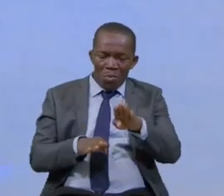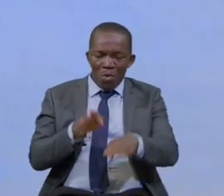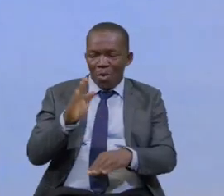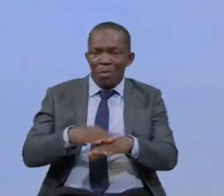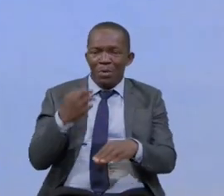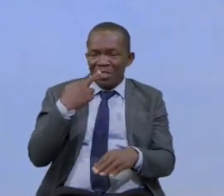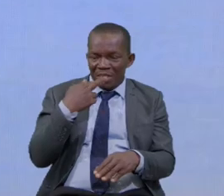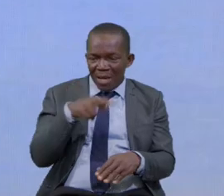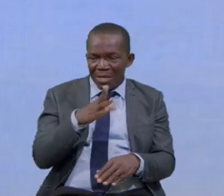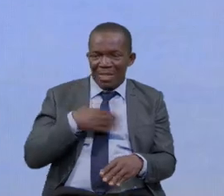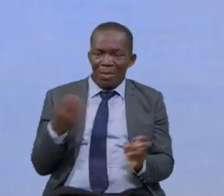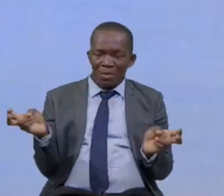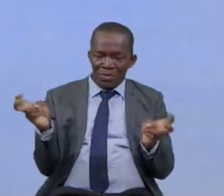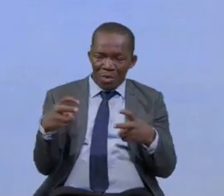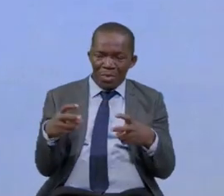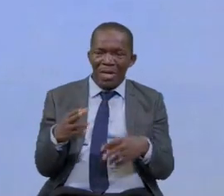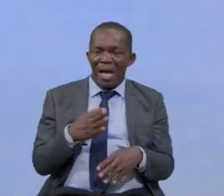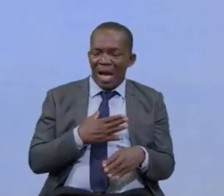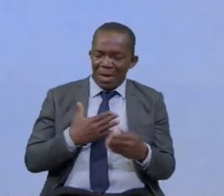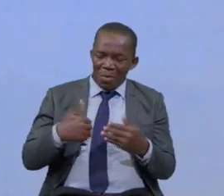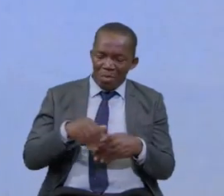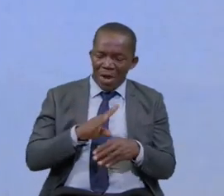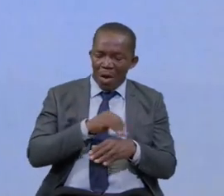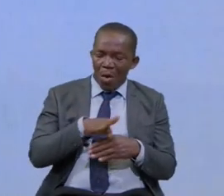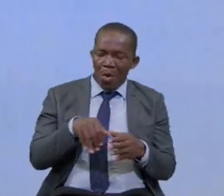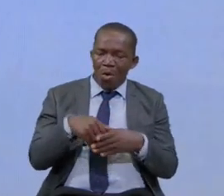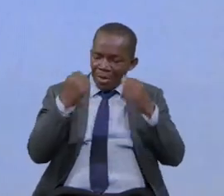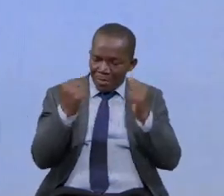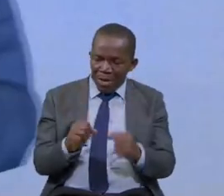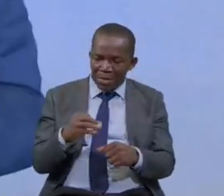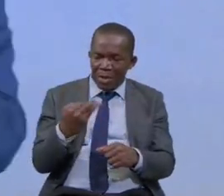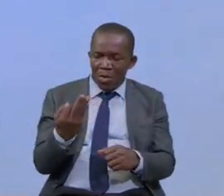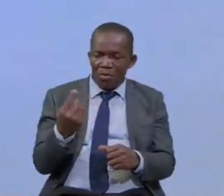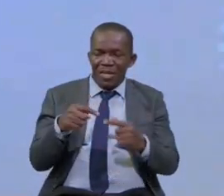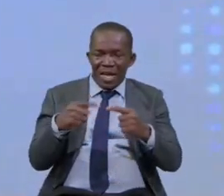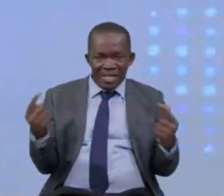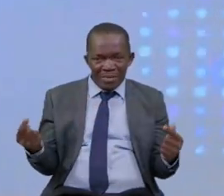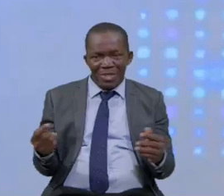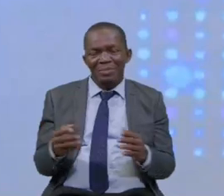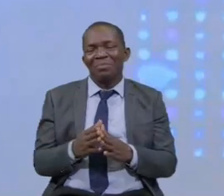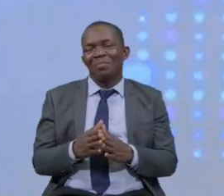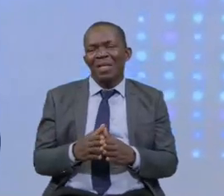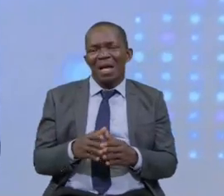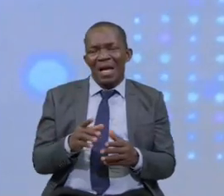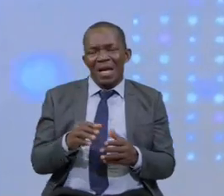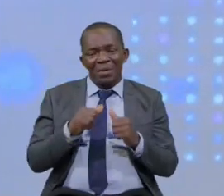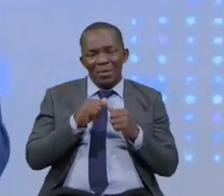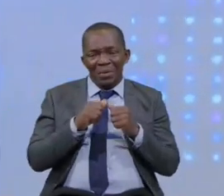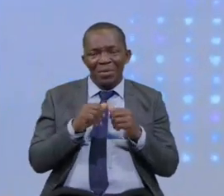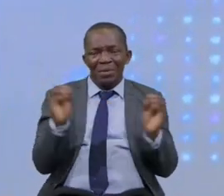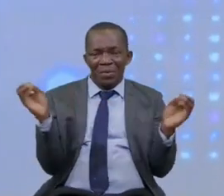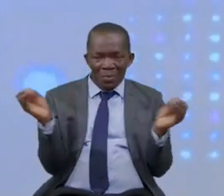et sur toute la puissance de l'ennemi. Et rien ne pourra vous